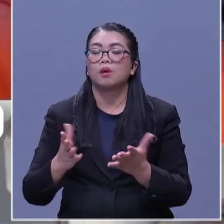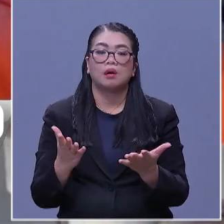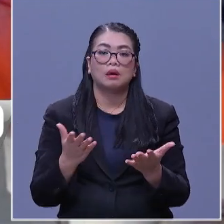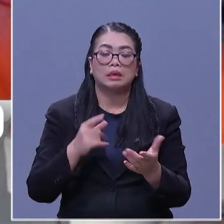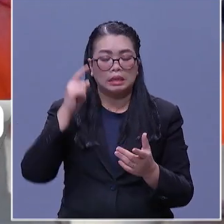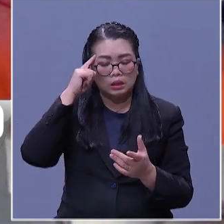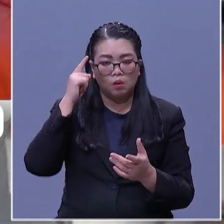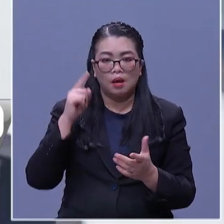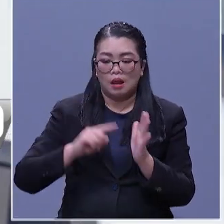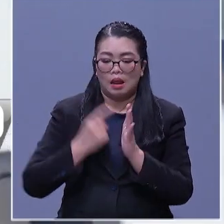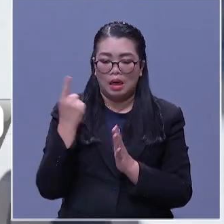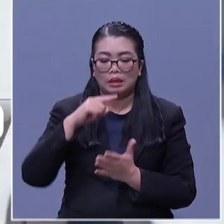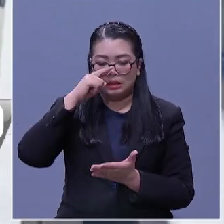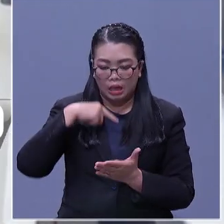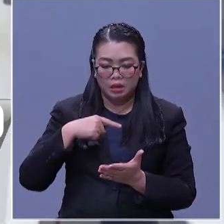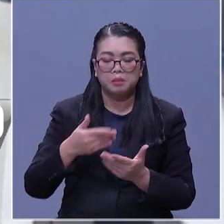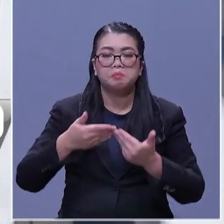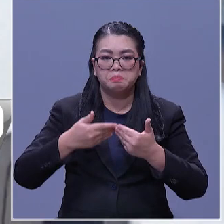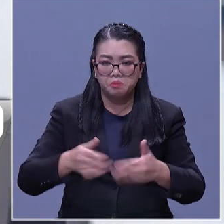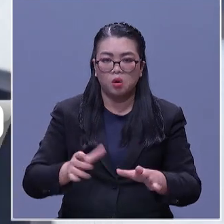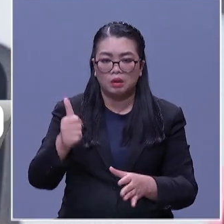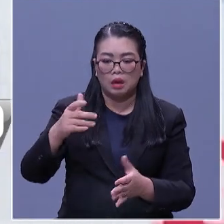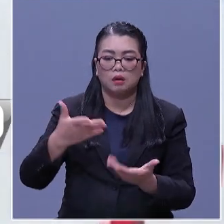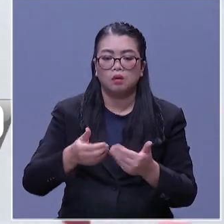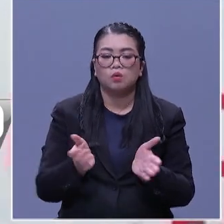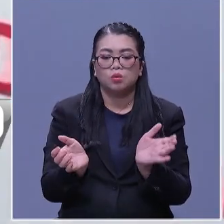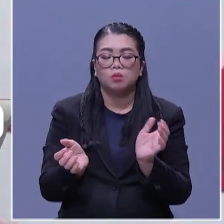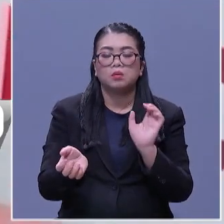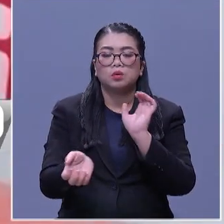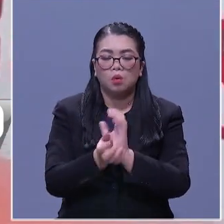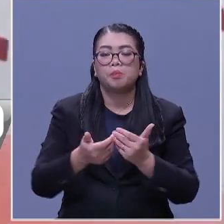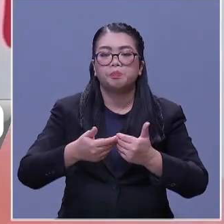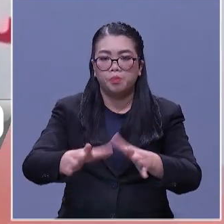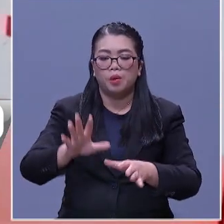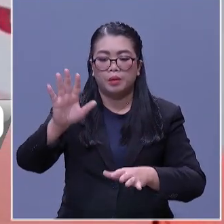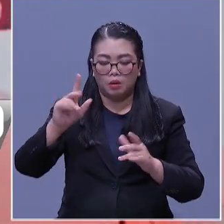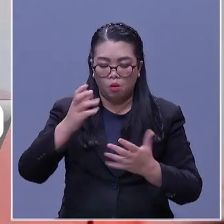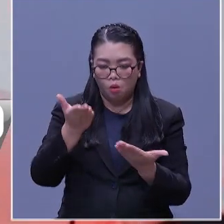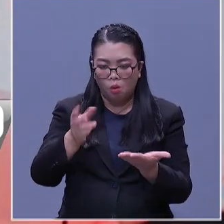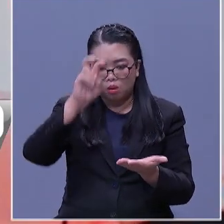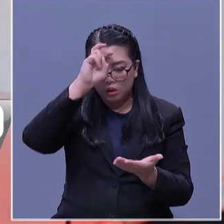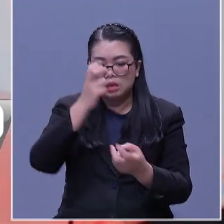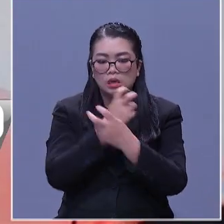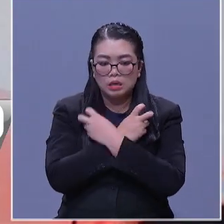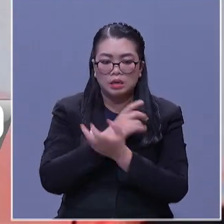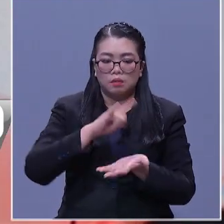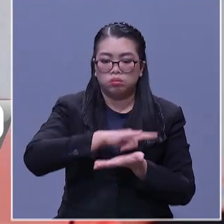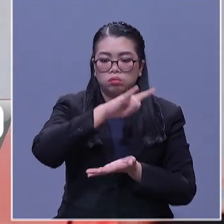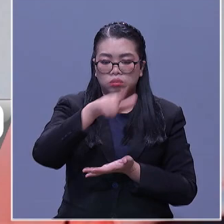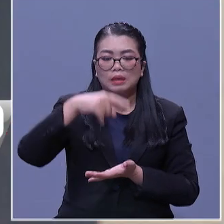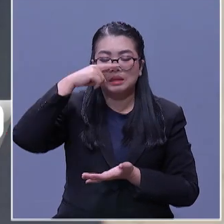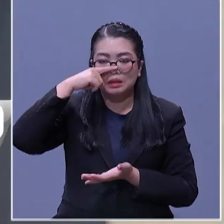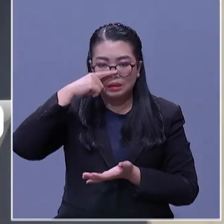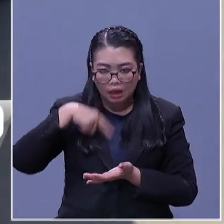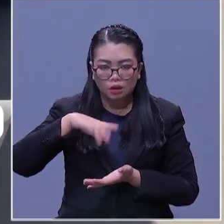เป็นชาติแรกที่ได้รับการปล่อยตัวตนเองก็เลยได้ขอความร่วมมือให้อียิปต์เปิดทางให้ฝ่ายไทยเข้าถึงจุดผ่านพรม